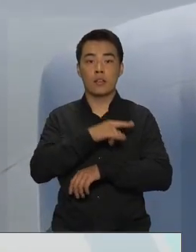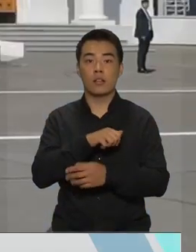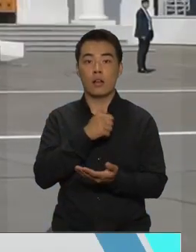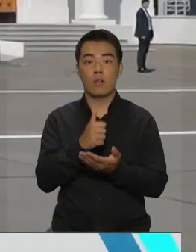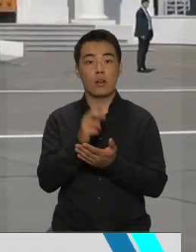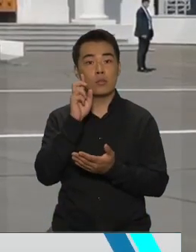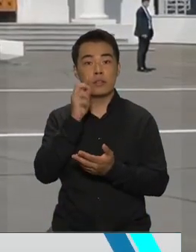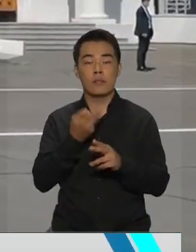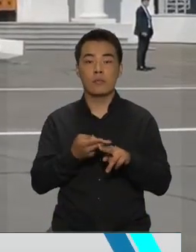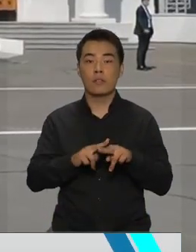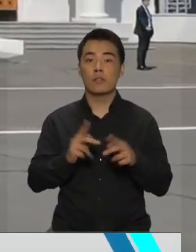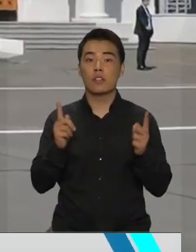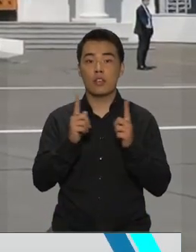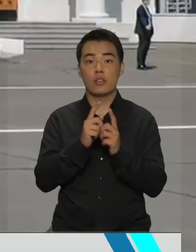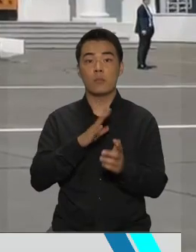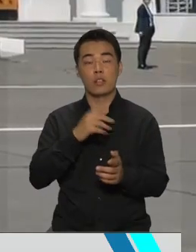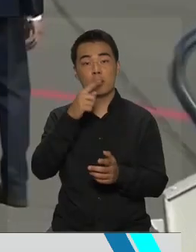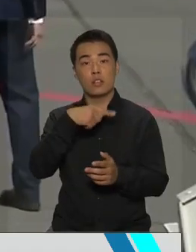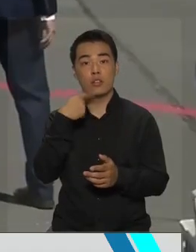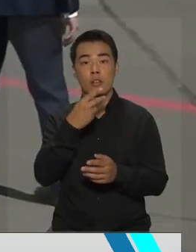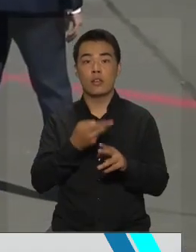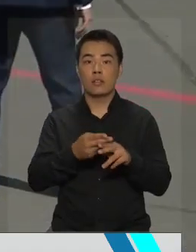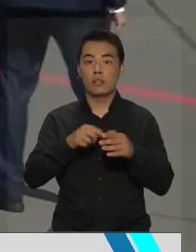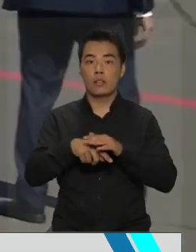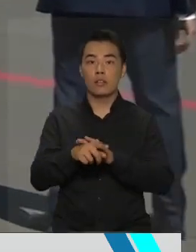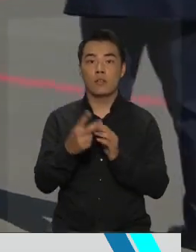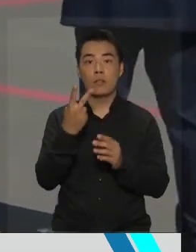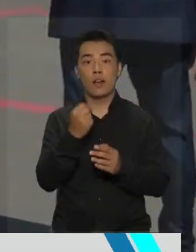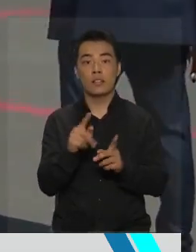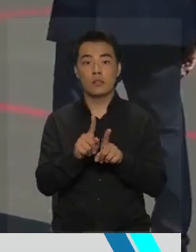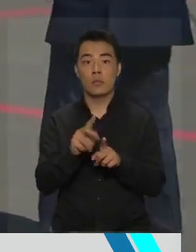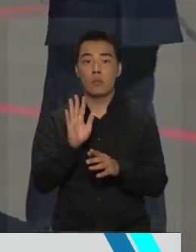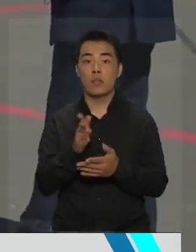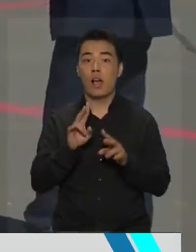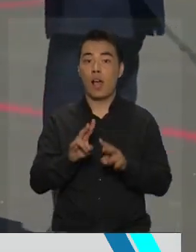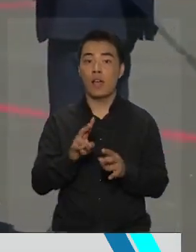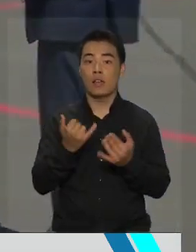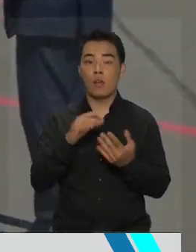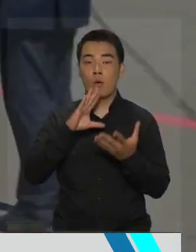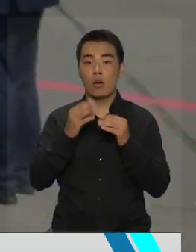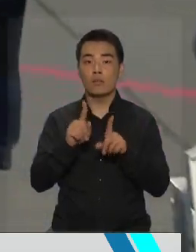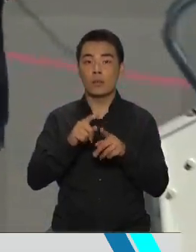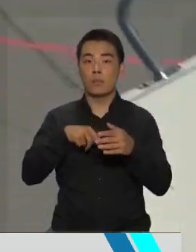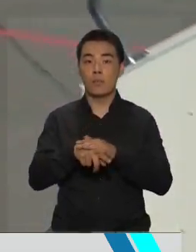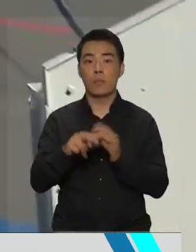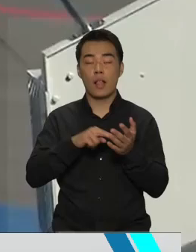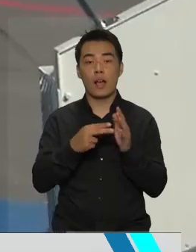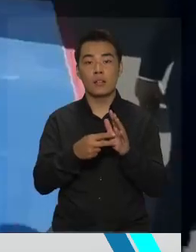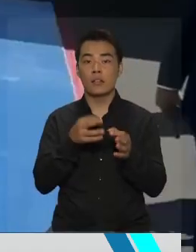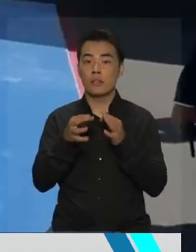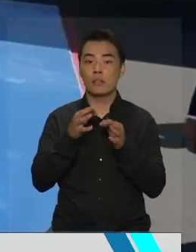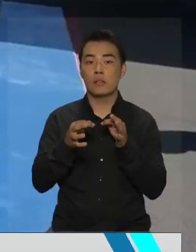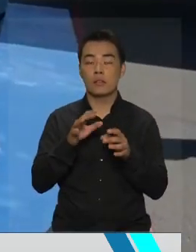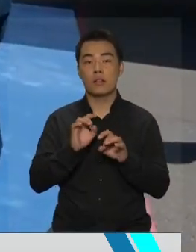Қасым Жомарт Тоқаев күтіп алды. Тәжік басшысының сапары 2 күнге жоспарланған. Тараптар әуелі шағын құрамда кездесіп, келіссөз жүргізді.